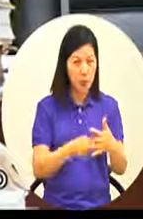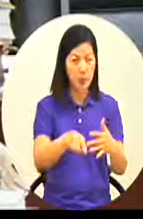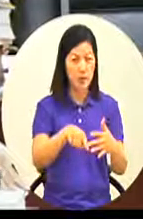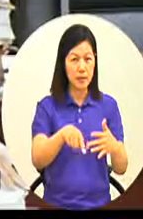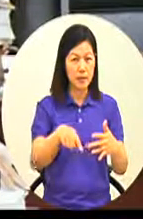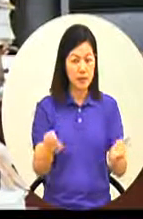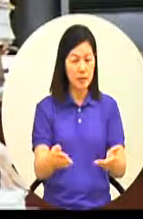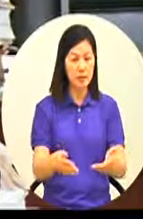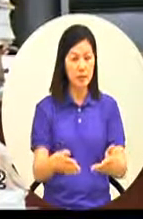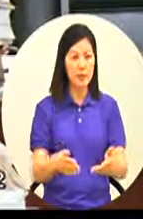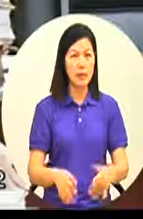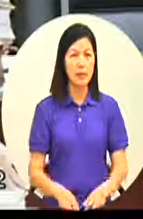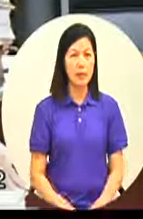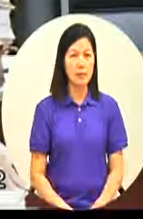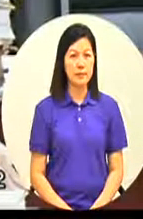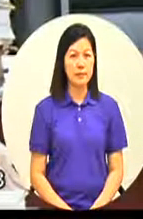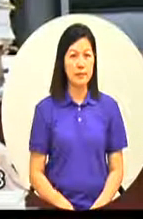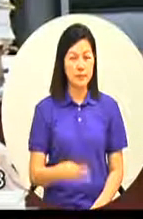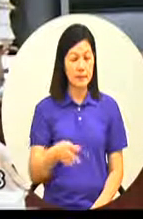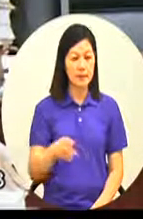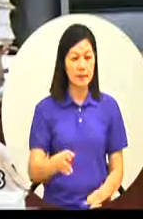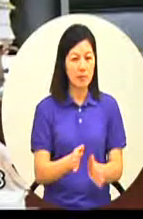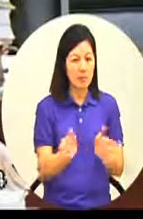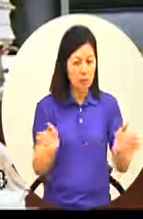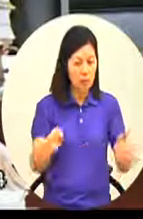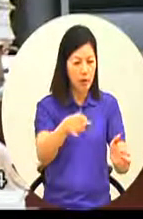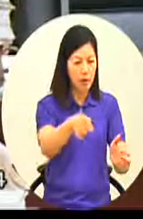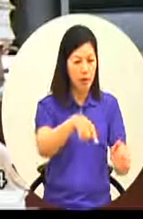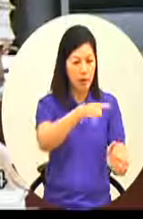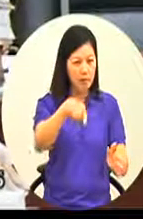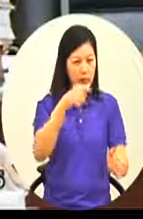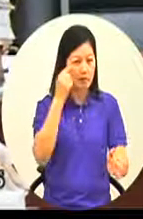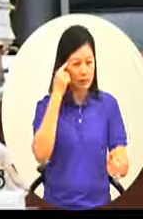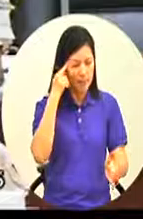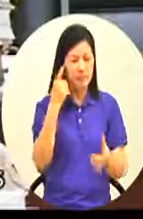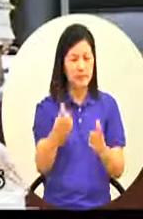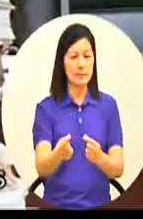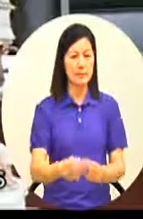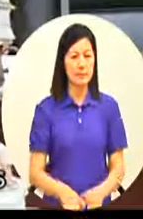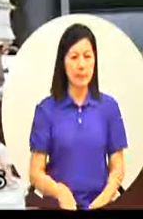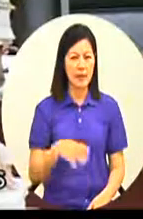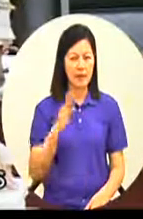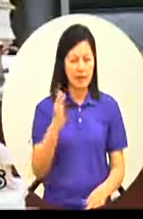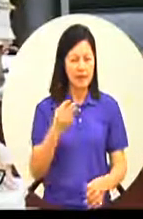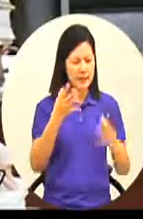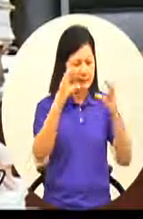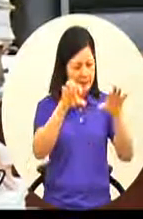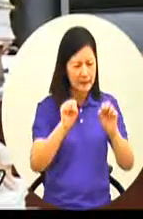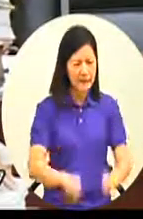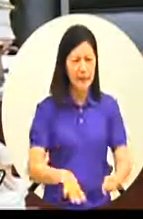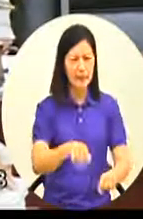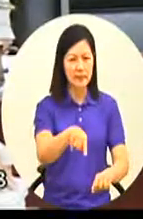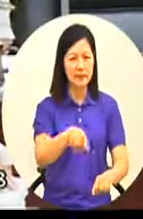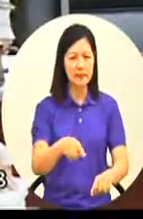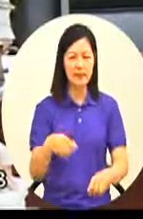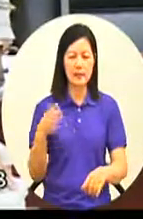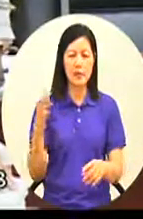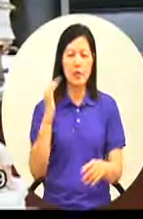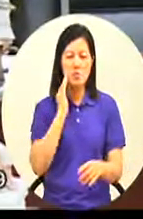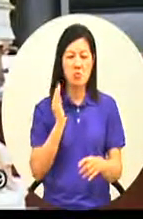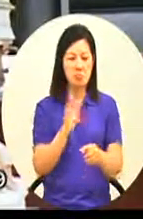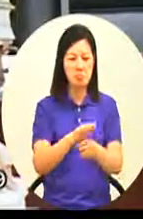都大方向大家也都同意了。可是，在拆迁的补偿有它历史的背景，应该报也不报啊，是讲